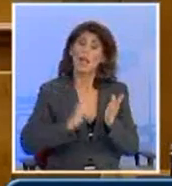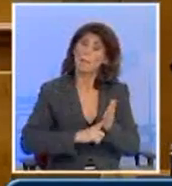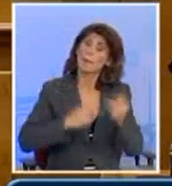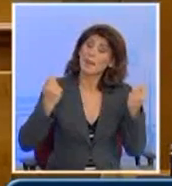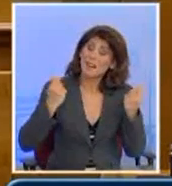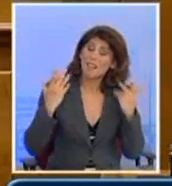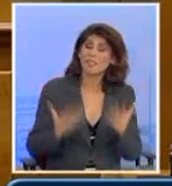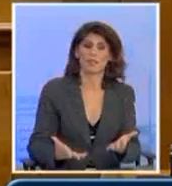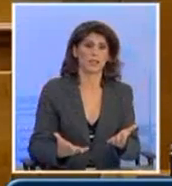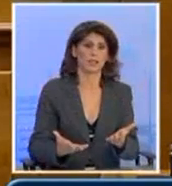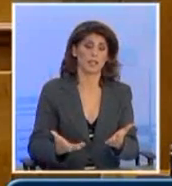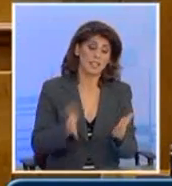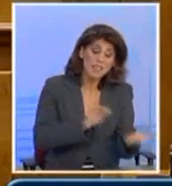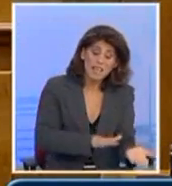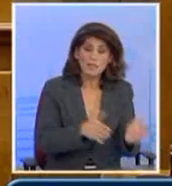άλλως.